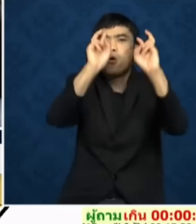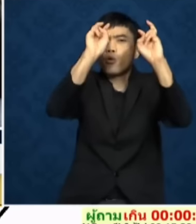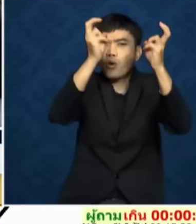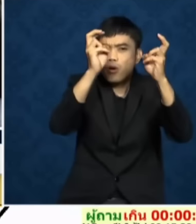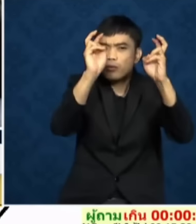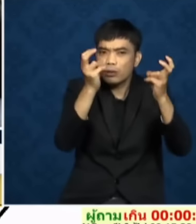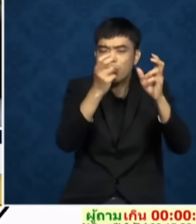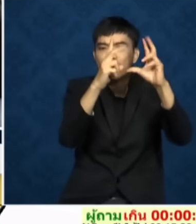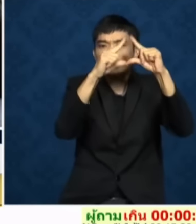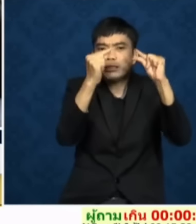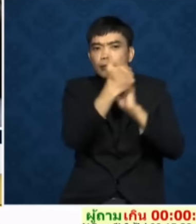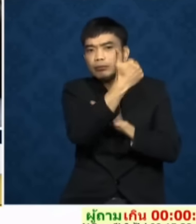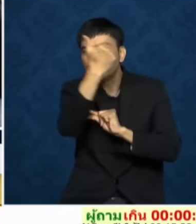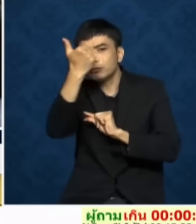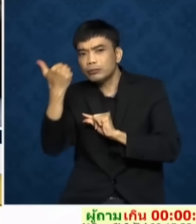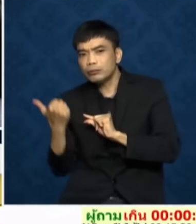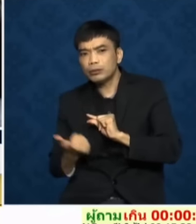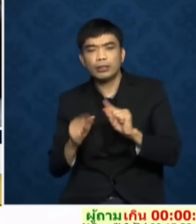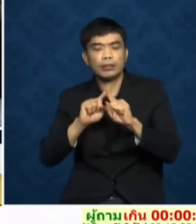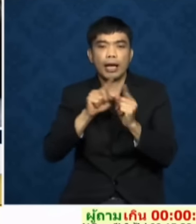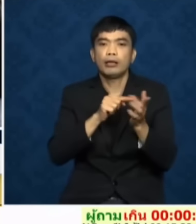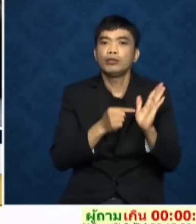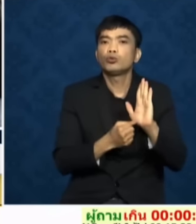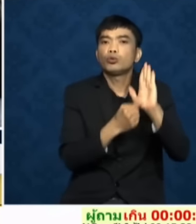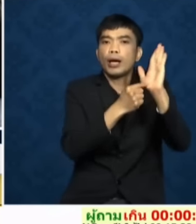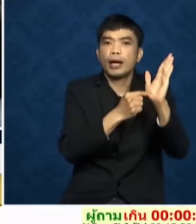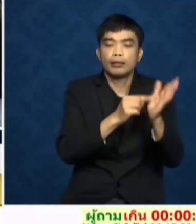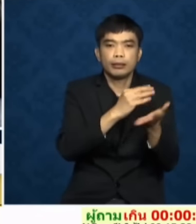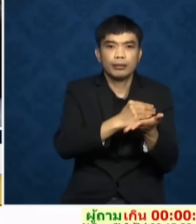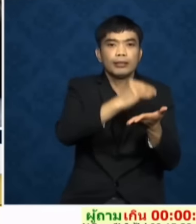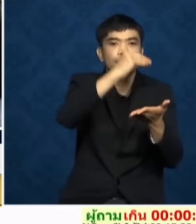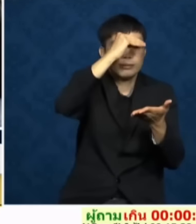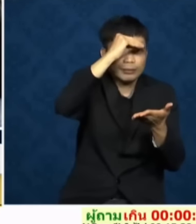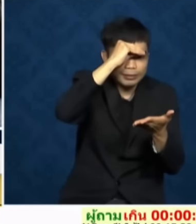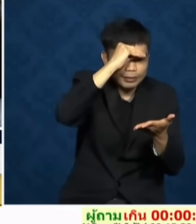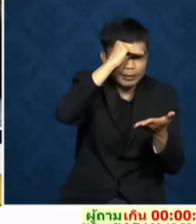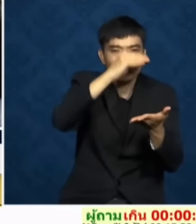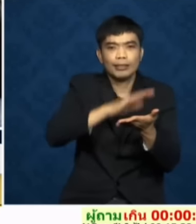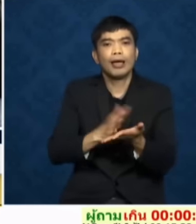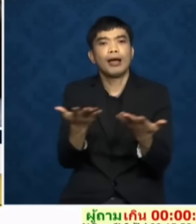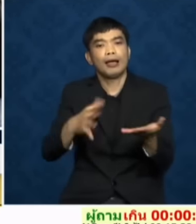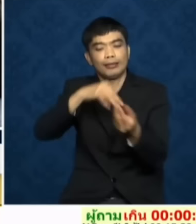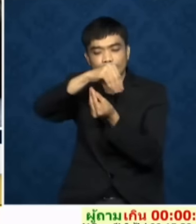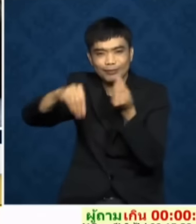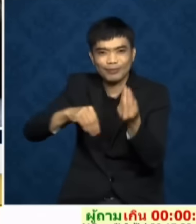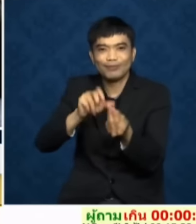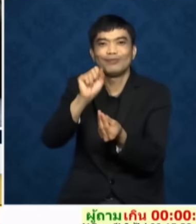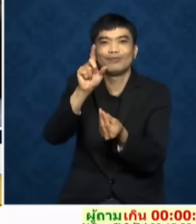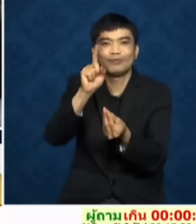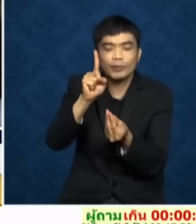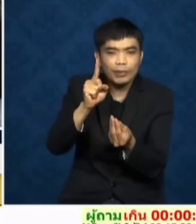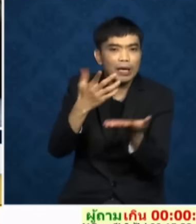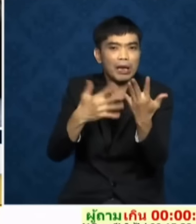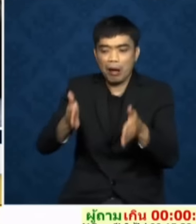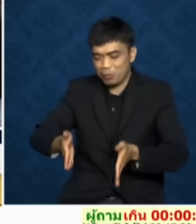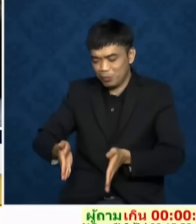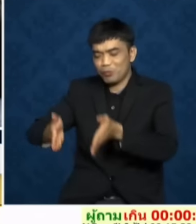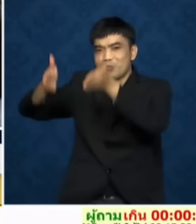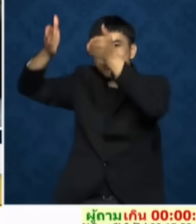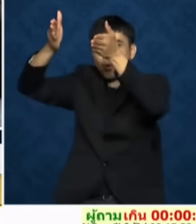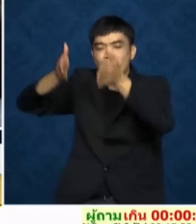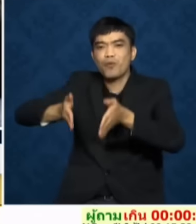ายอย่างเรื่องโอกาสทางการศึกษาเรื่องโอกาสทางเศรษฐกิจเรื่องโอกาสในการใช้ชีวิตไม่ใช่เรื่องอยู่ที่วนเวียนอยู่ชั้น14